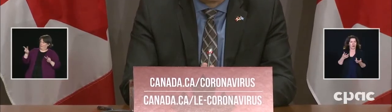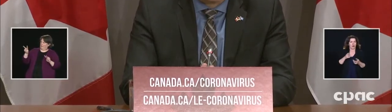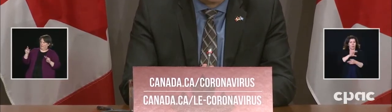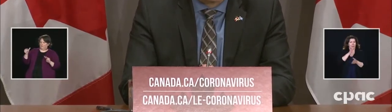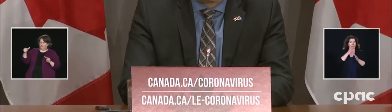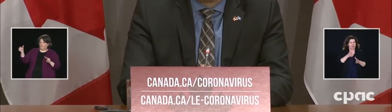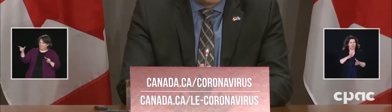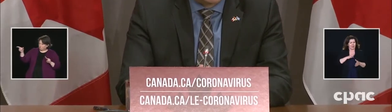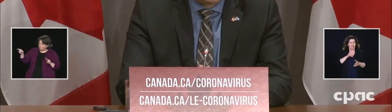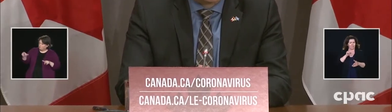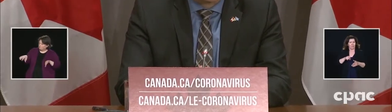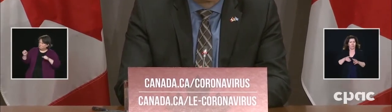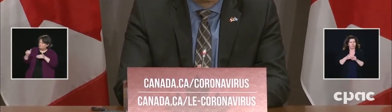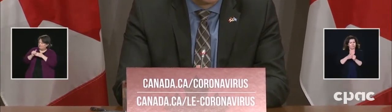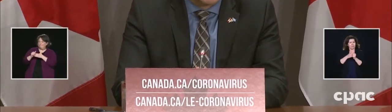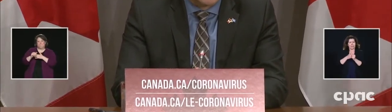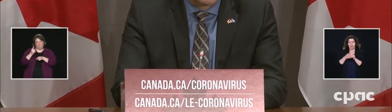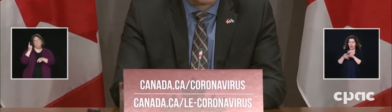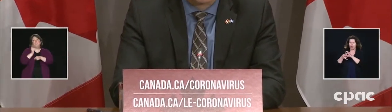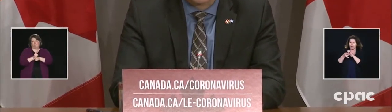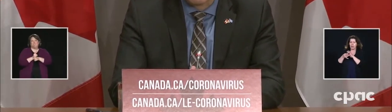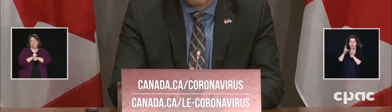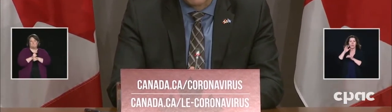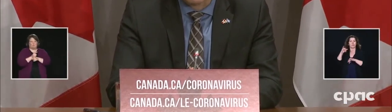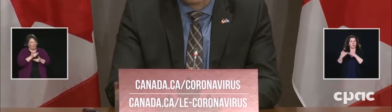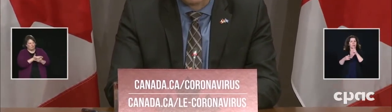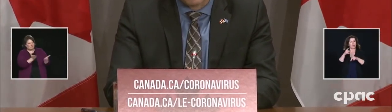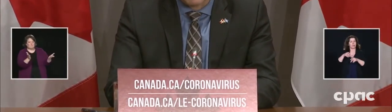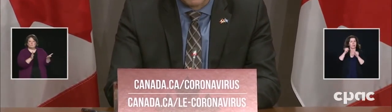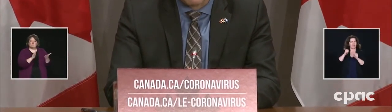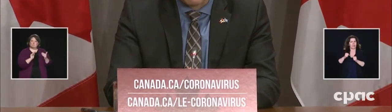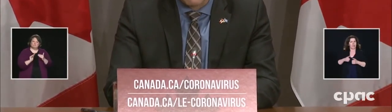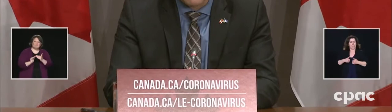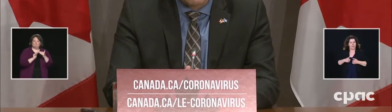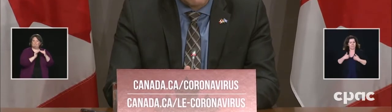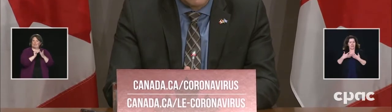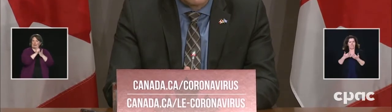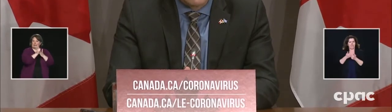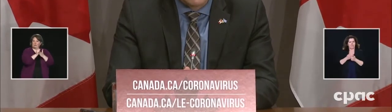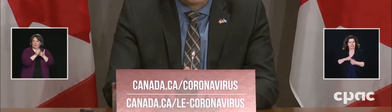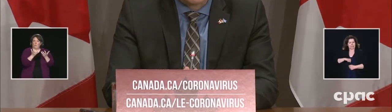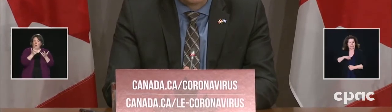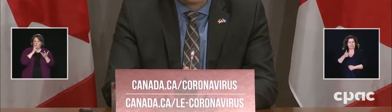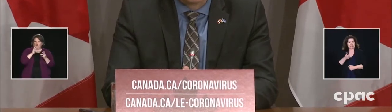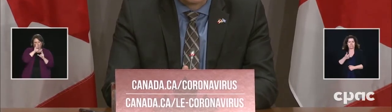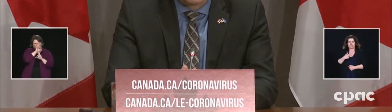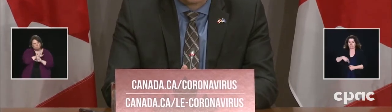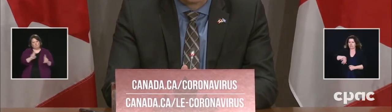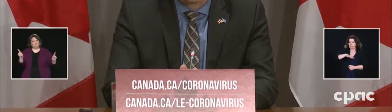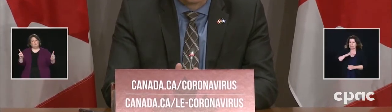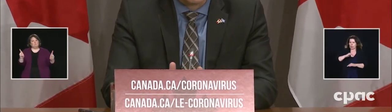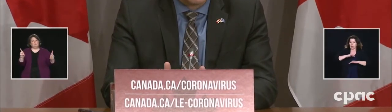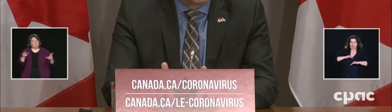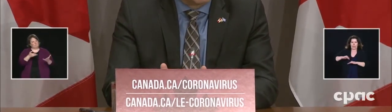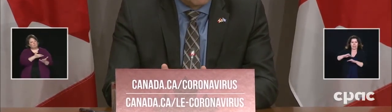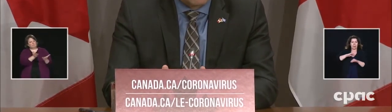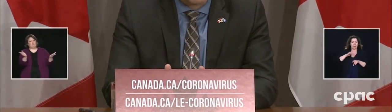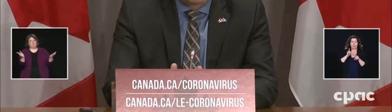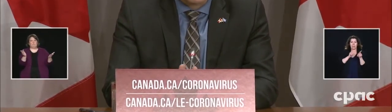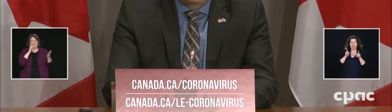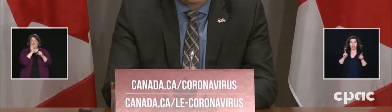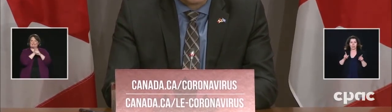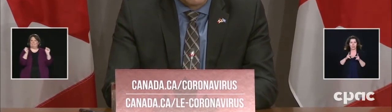toutes puissent vivre dans la dignité et dans la sécurité partout au pays. Mais des leaders et des alliés aussi dans la lutte